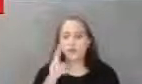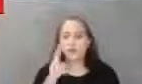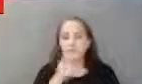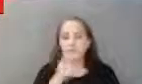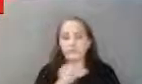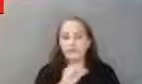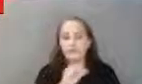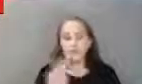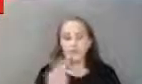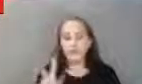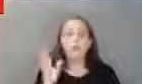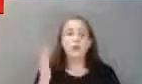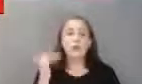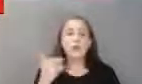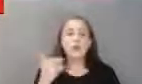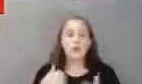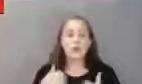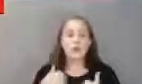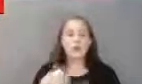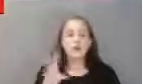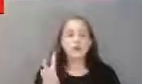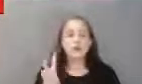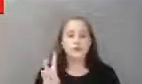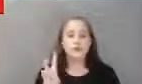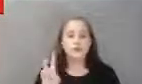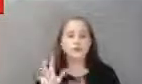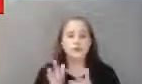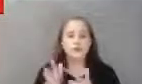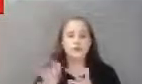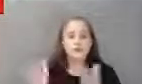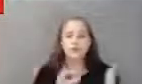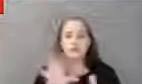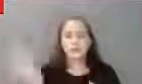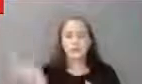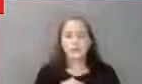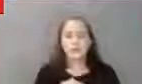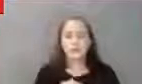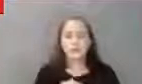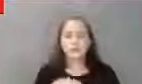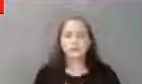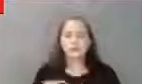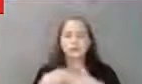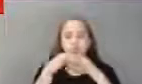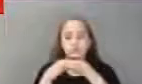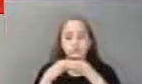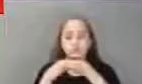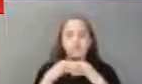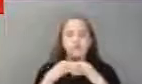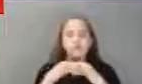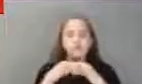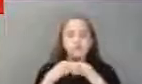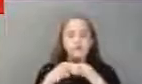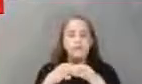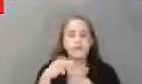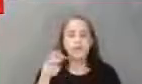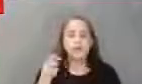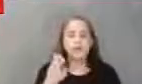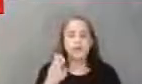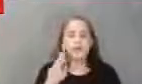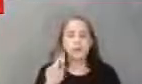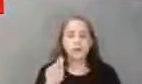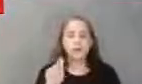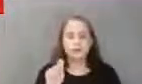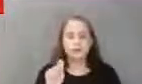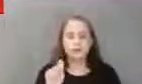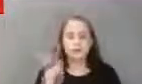But it? Sa'yo kasi umiikot ang mundo ko eh. It's your smile, your face,